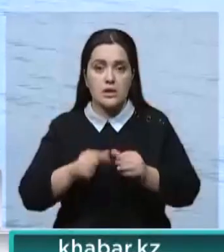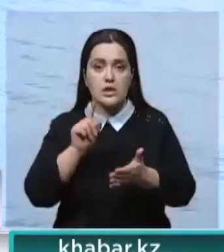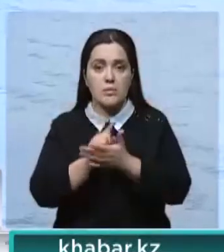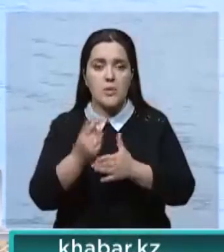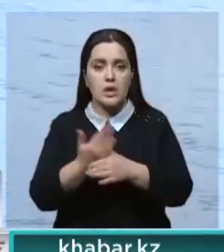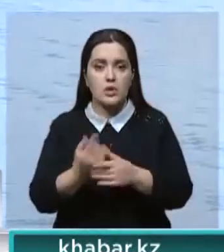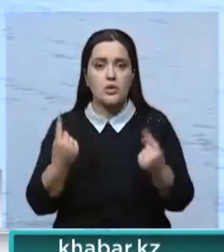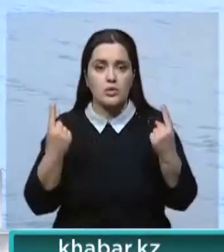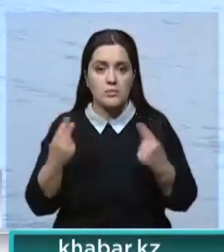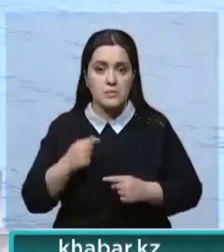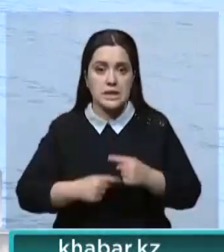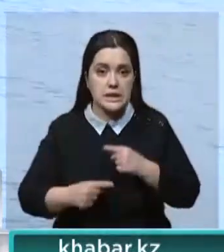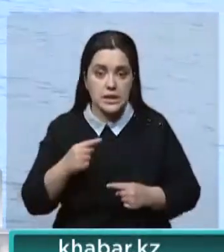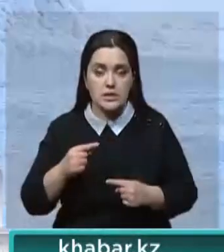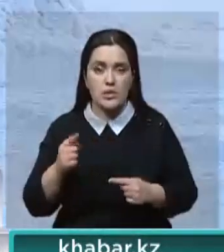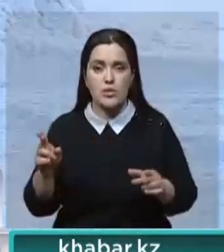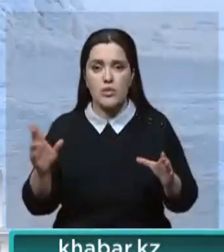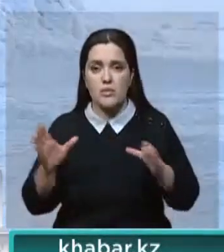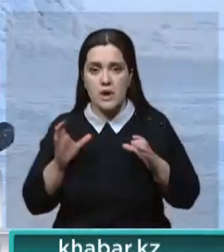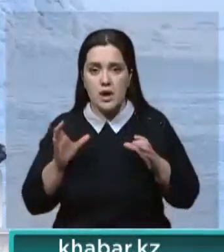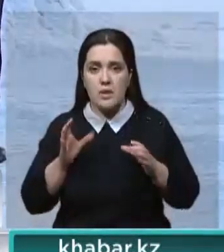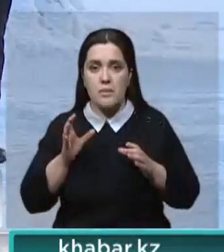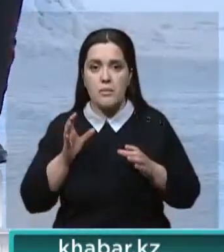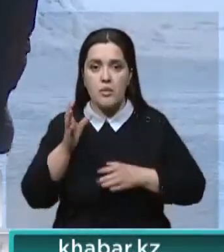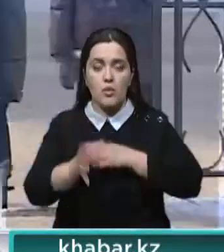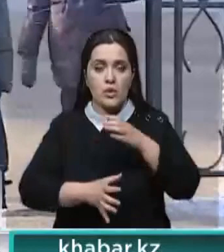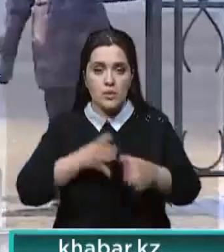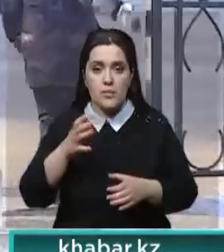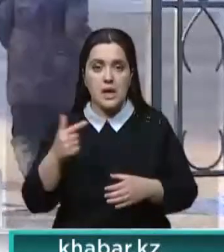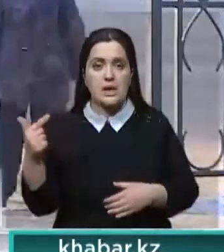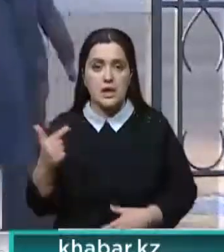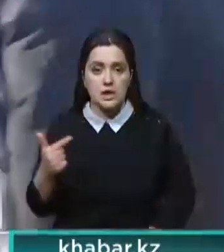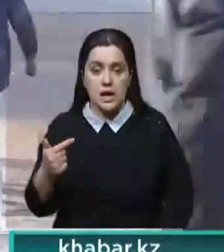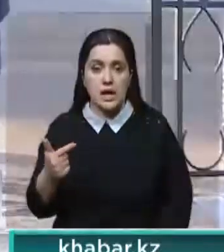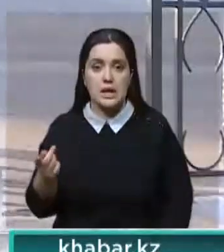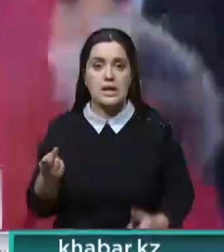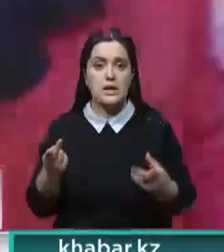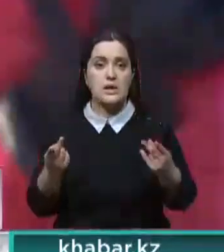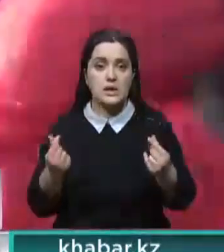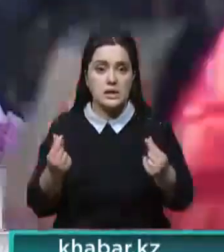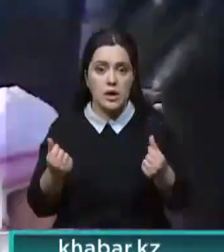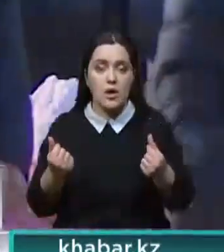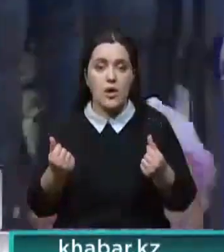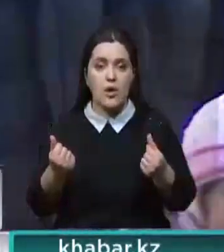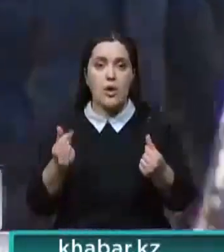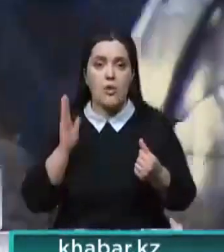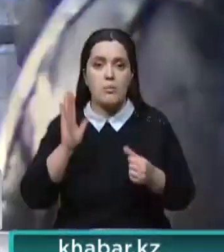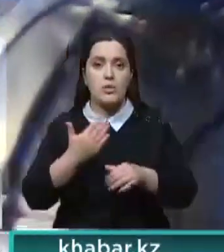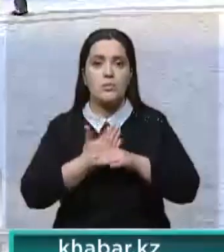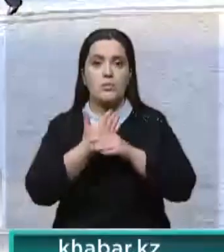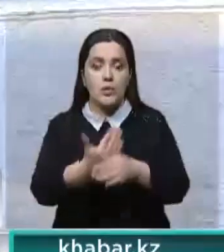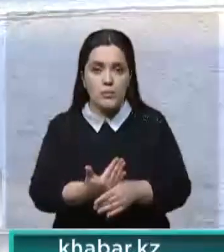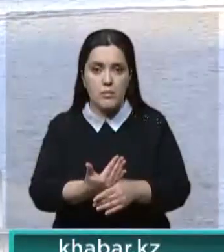основе должны помогать крупный бизнес и состоятельные даже по международным меркам граждане. На эти средства будет